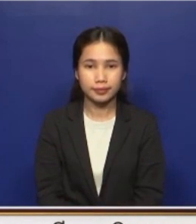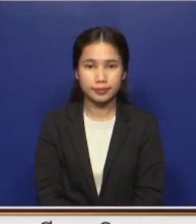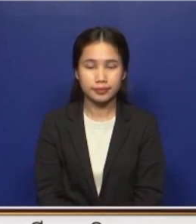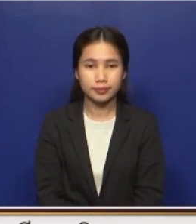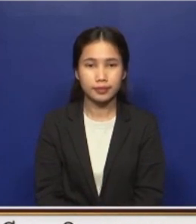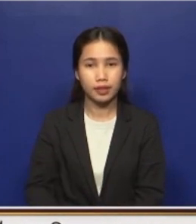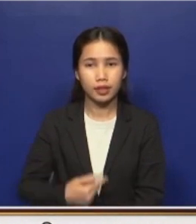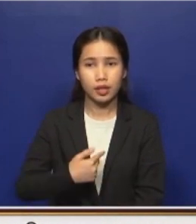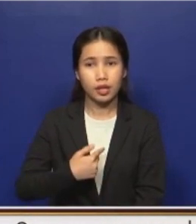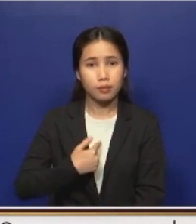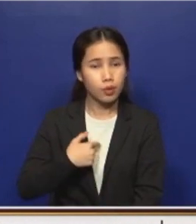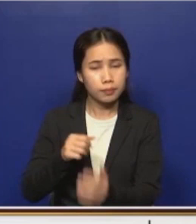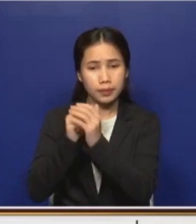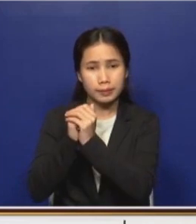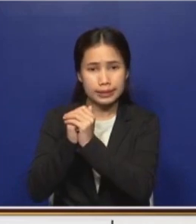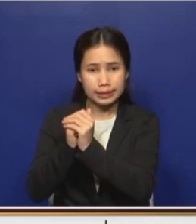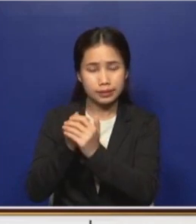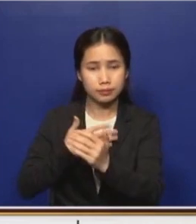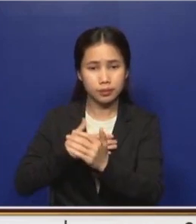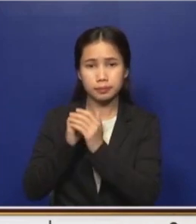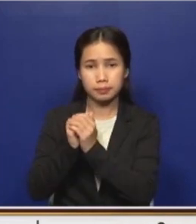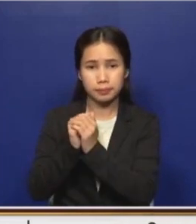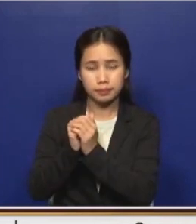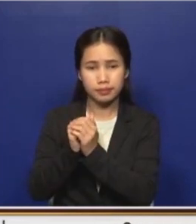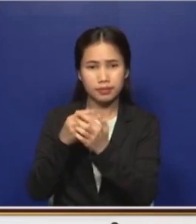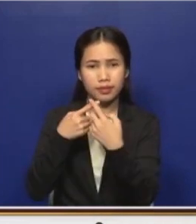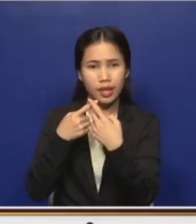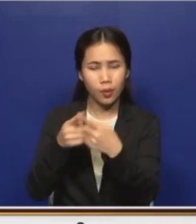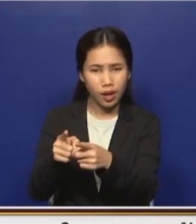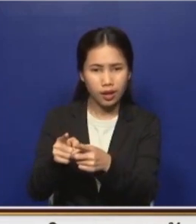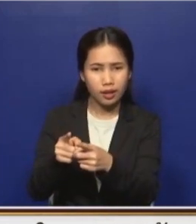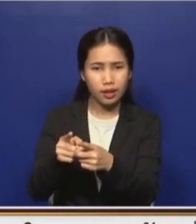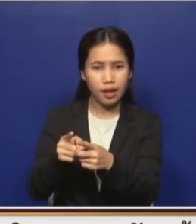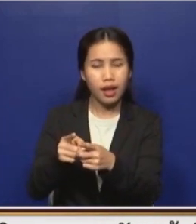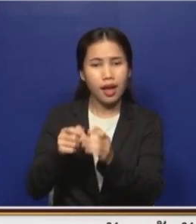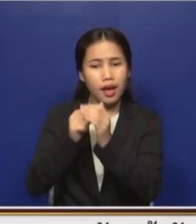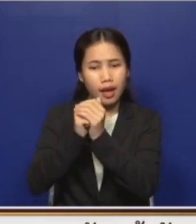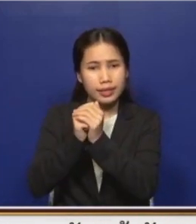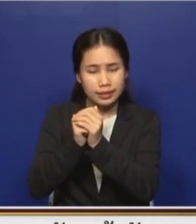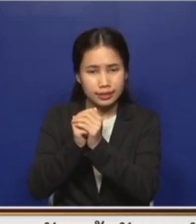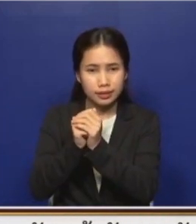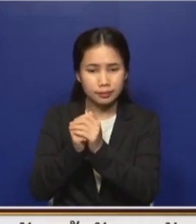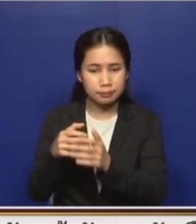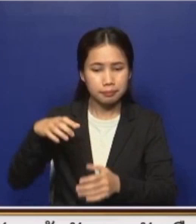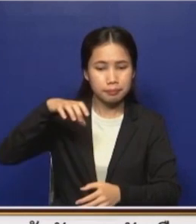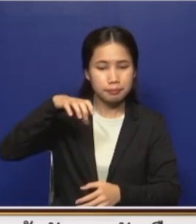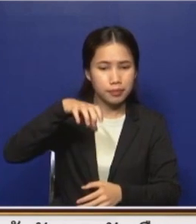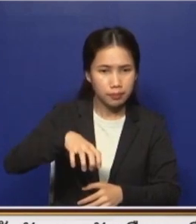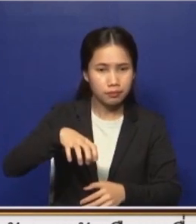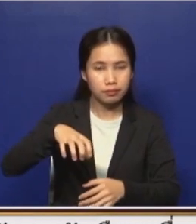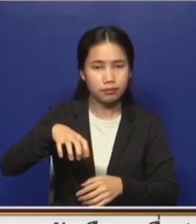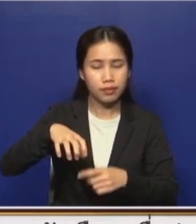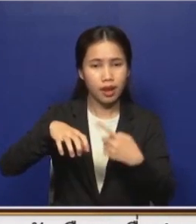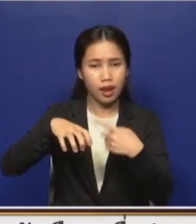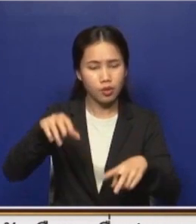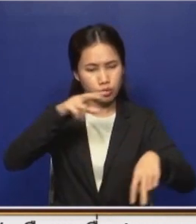าวทั้งมันทั้งยางทั้งปาล์มทั้งอ้อยทั้งข้าวโพดแล้วเกษตรกรไทยจะเหลืออะไรฮะที่นี่คือ